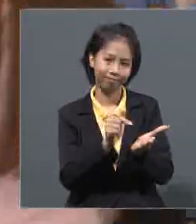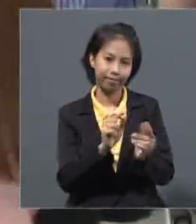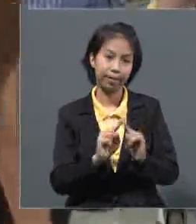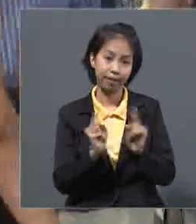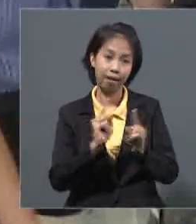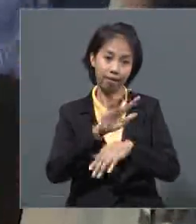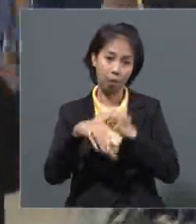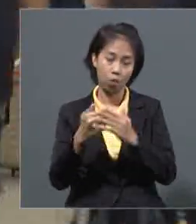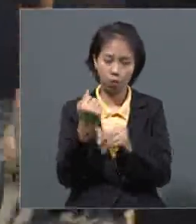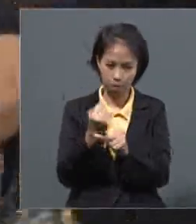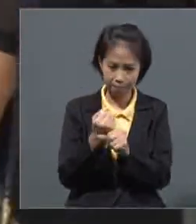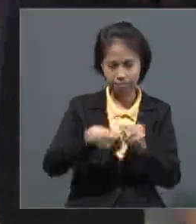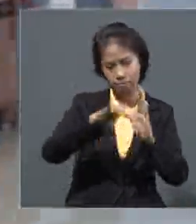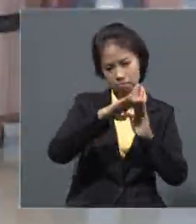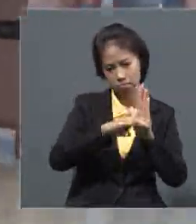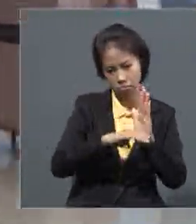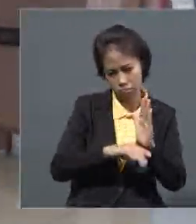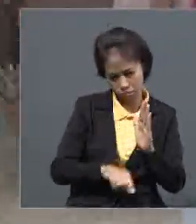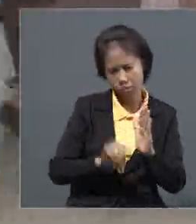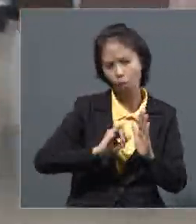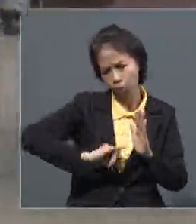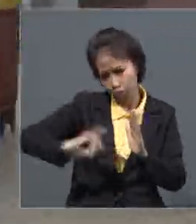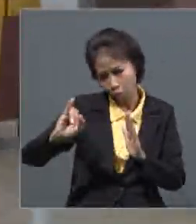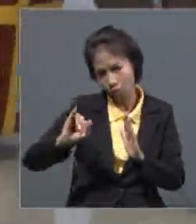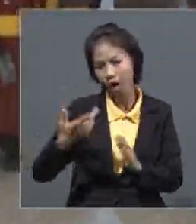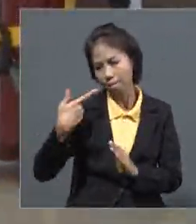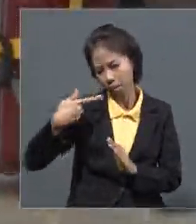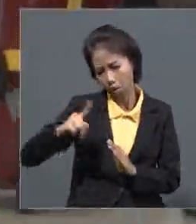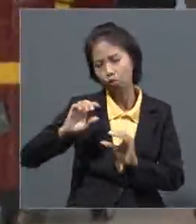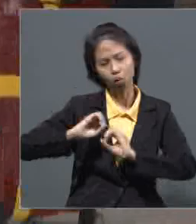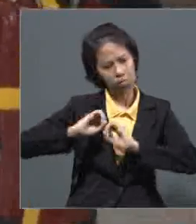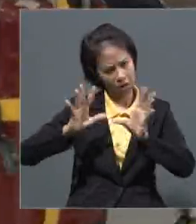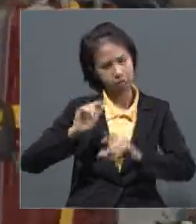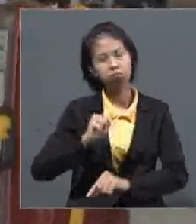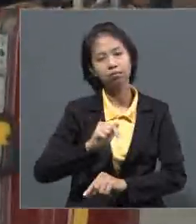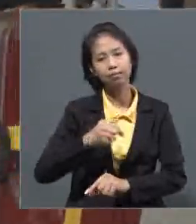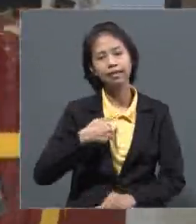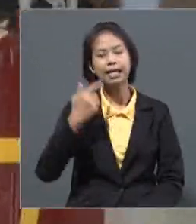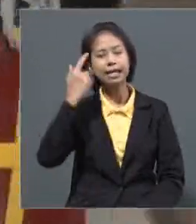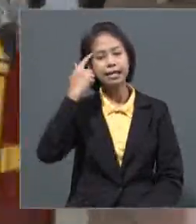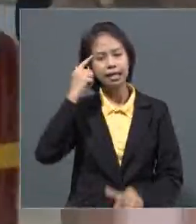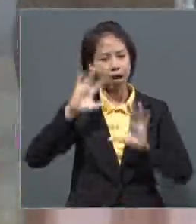ต่ทุกอย่างต้องทำอย่างถูกต้องไม่ผิดศีลธรรมเกิดประโยชน์ชัดเจนต่อส่วนรวม ดยมั่นใจว่ารั